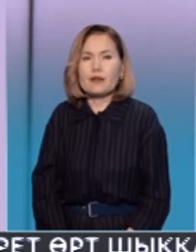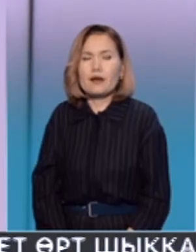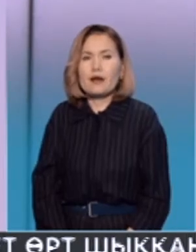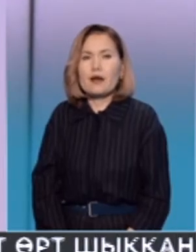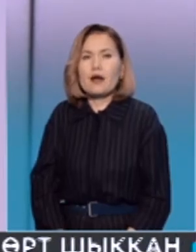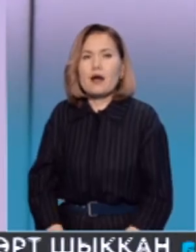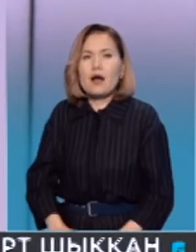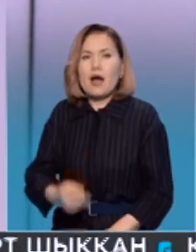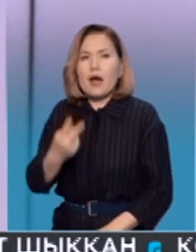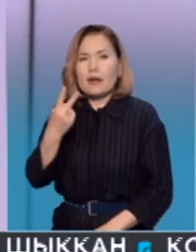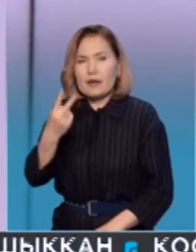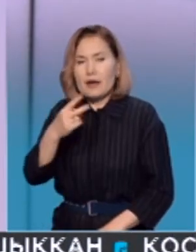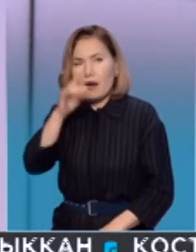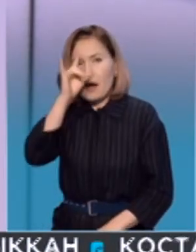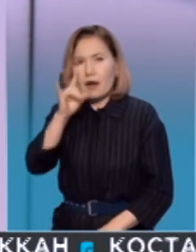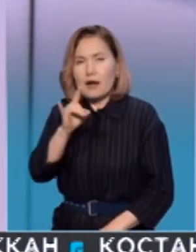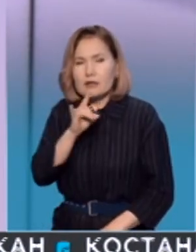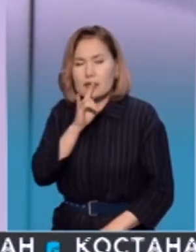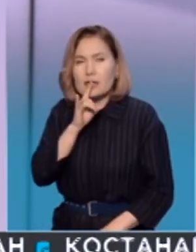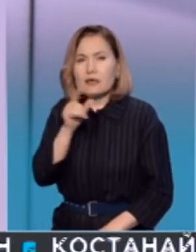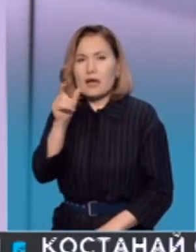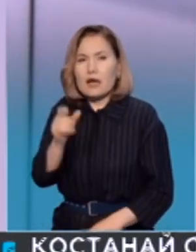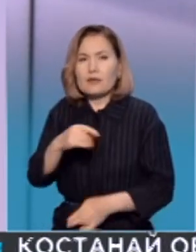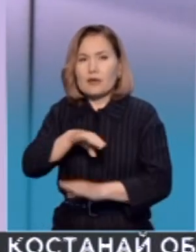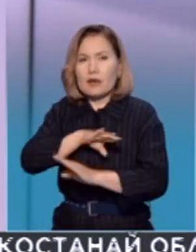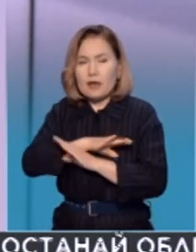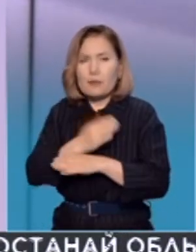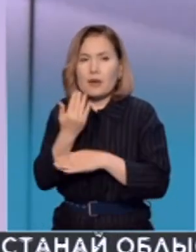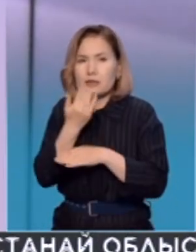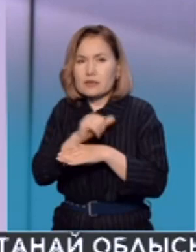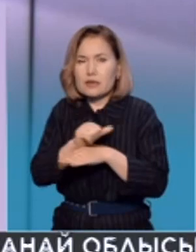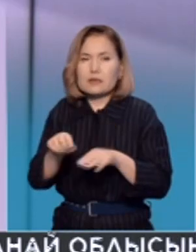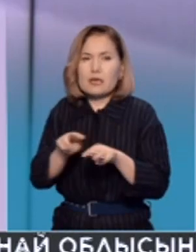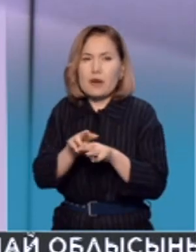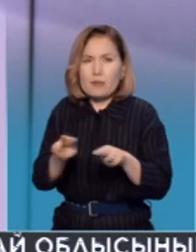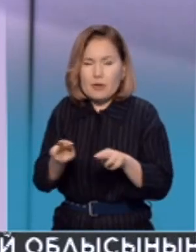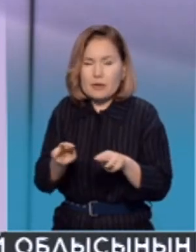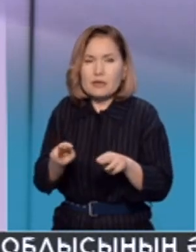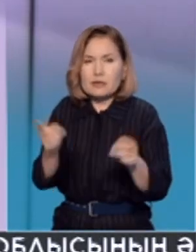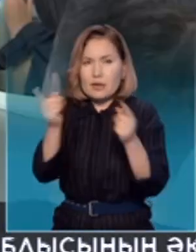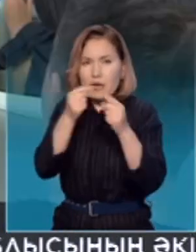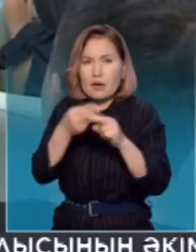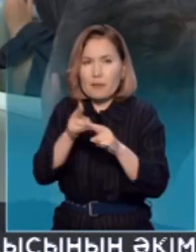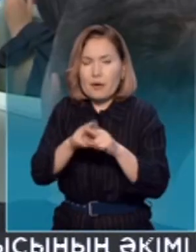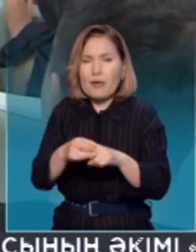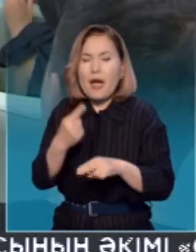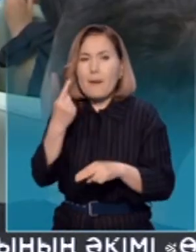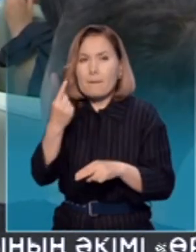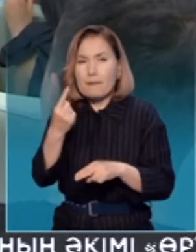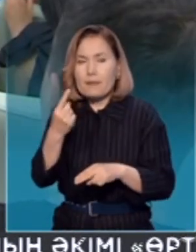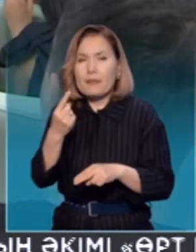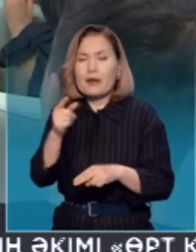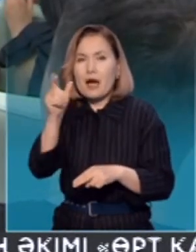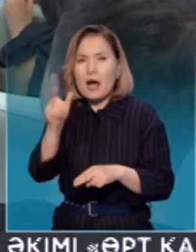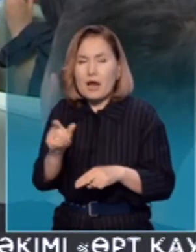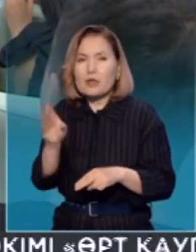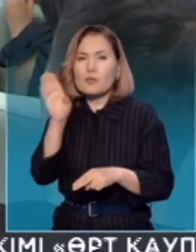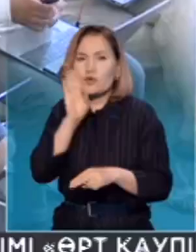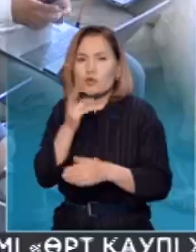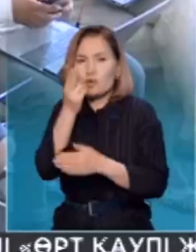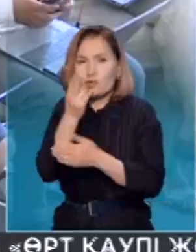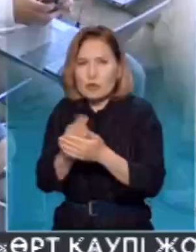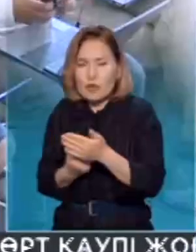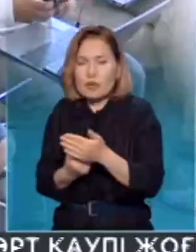Таиландта екі бірдей қазақстандық көз жұмды. Сыртқы істер министрлігі осындай ақпарат таратты. Бір отандасымыздың суға тұншығып, жансақтау бөліміне түскені